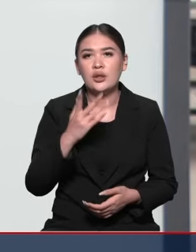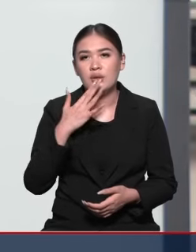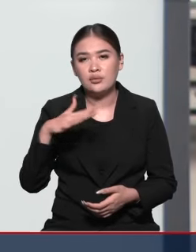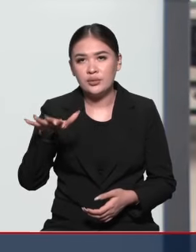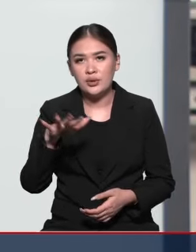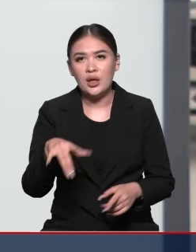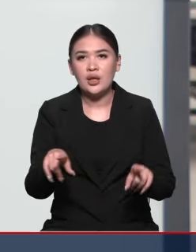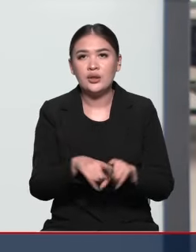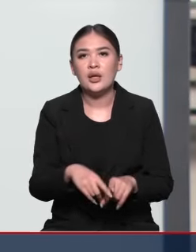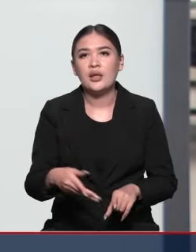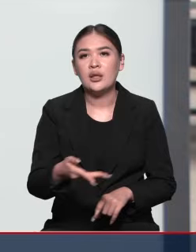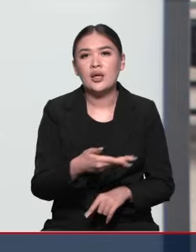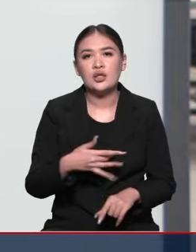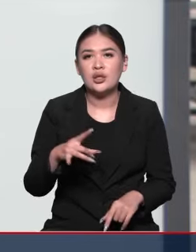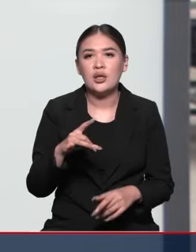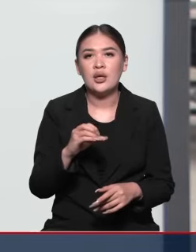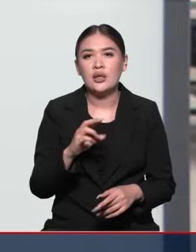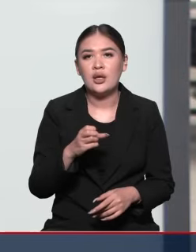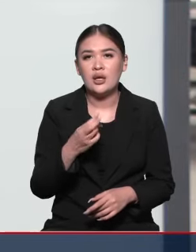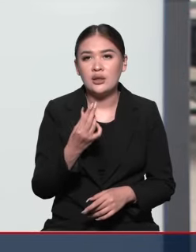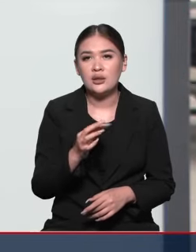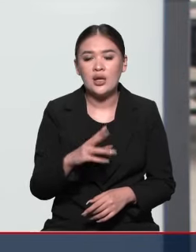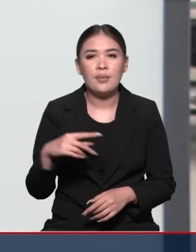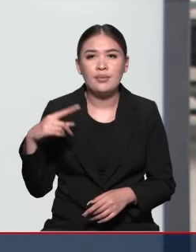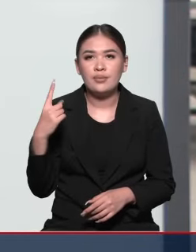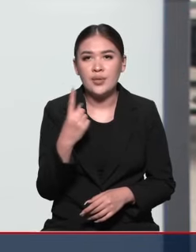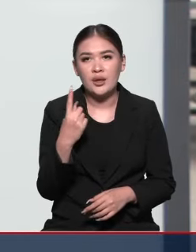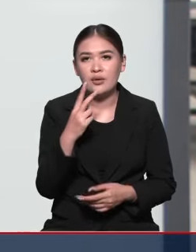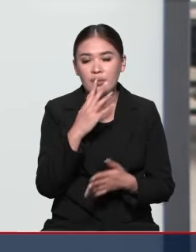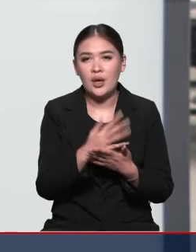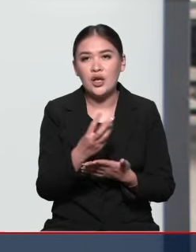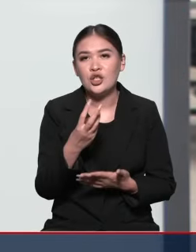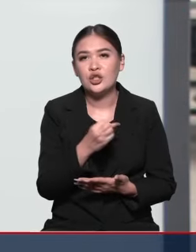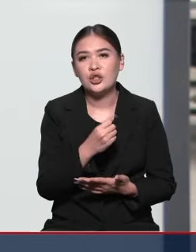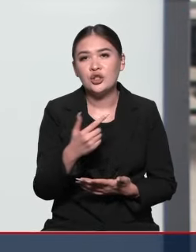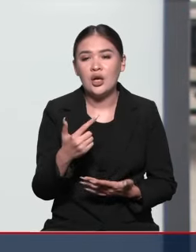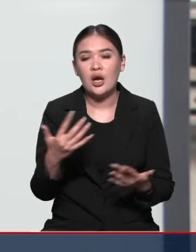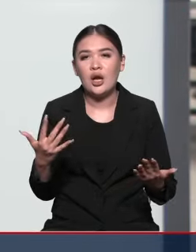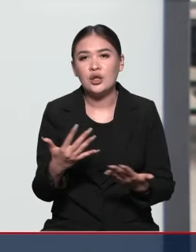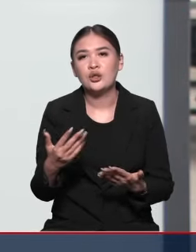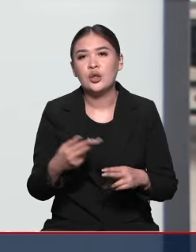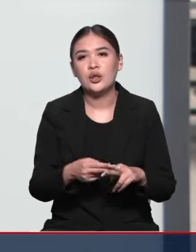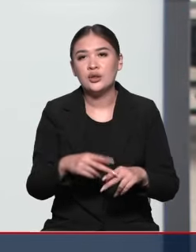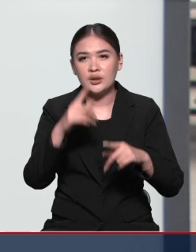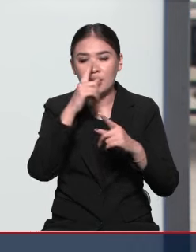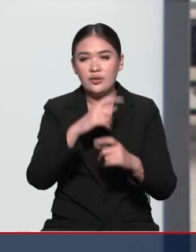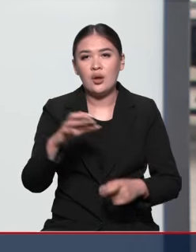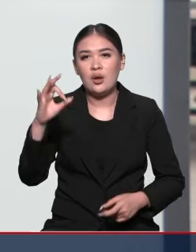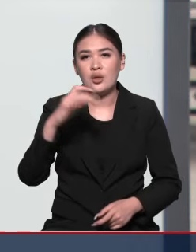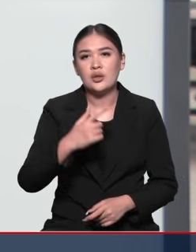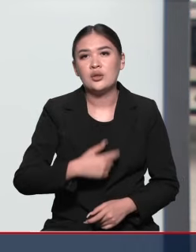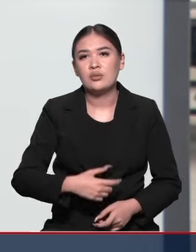Наша редакция делает первые, но уверенные шаги чтобы заявить о себе в